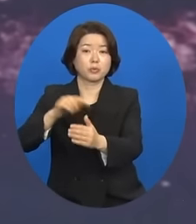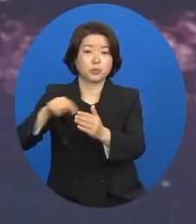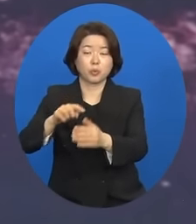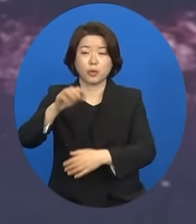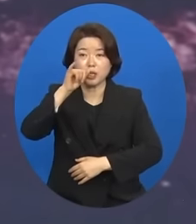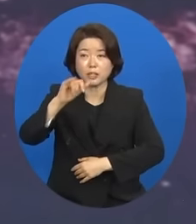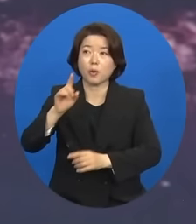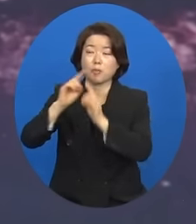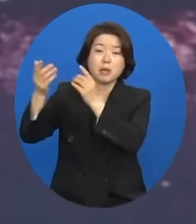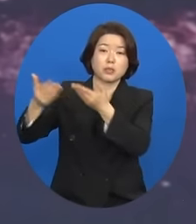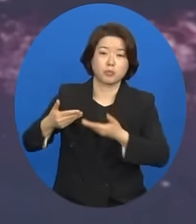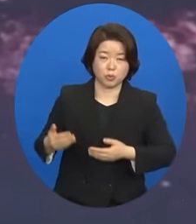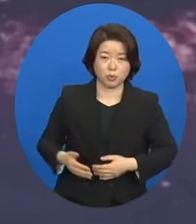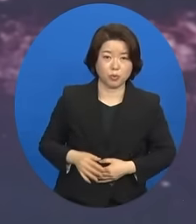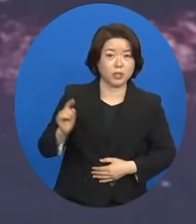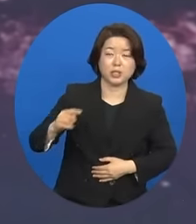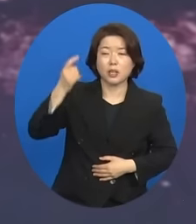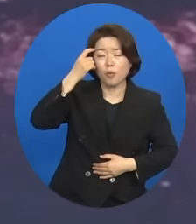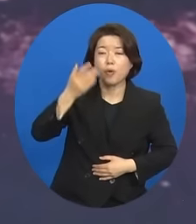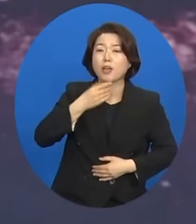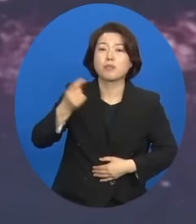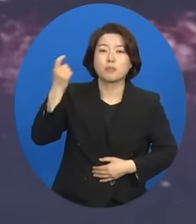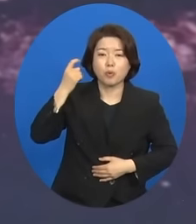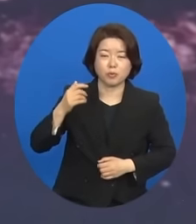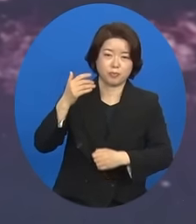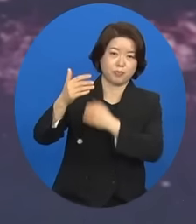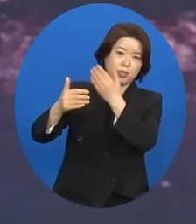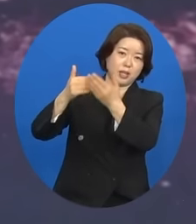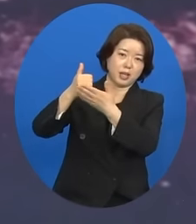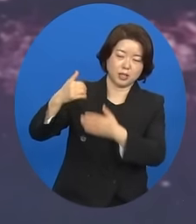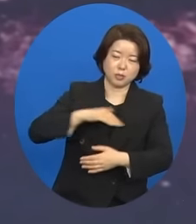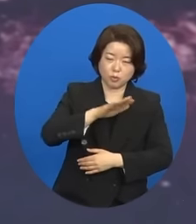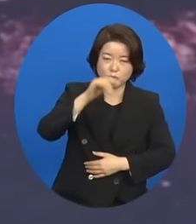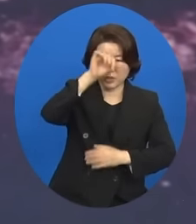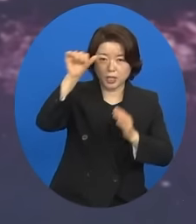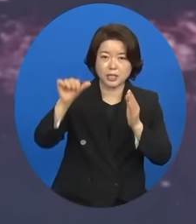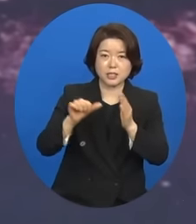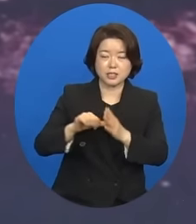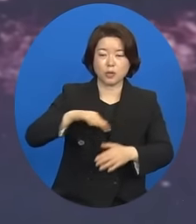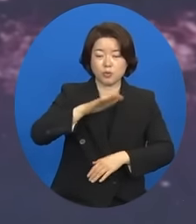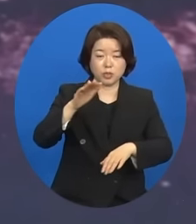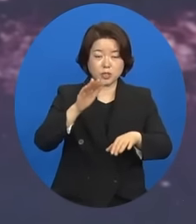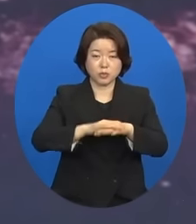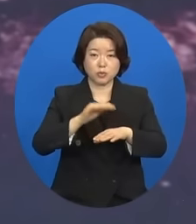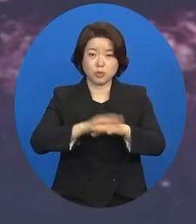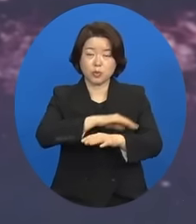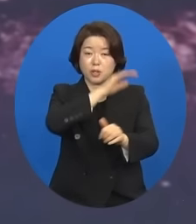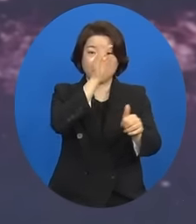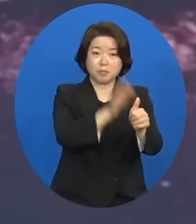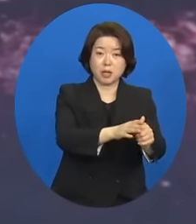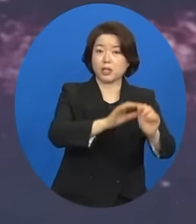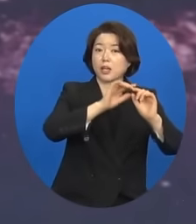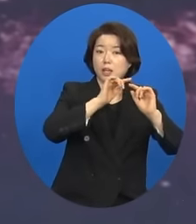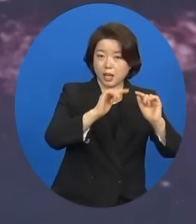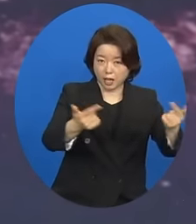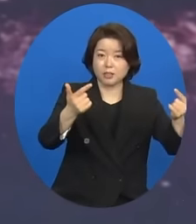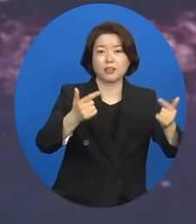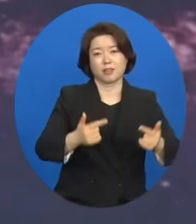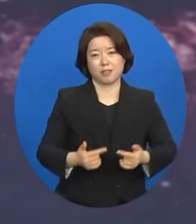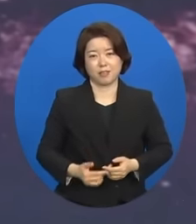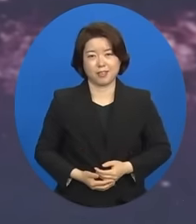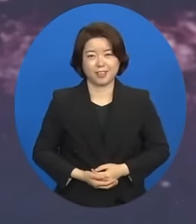말씀하는 거예요 여러분 이것이 왜 복음이 하나님께서 우리의 인생을 우리 손에만 맡겨두지